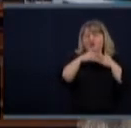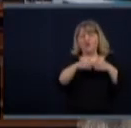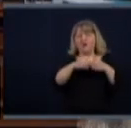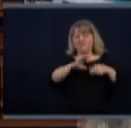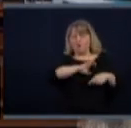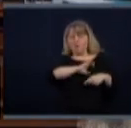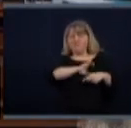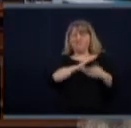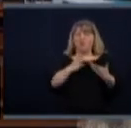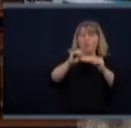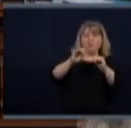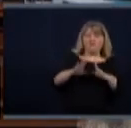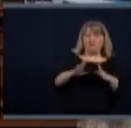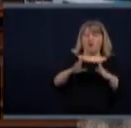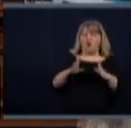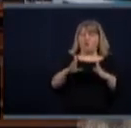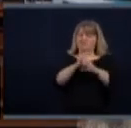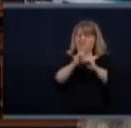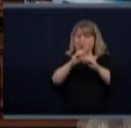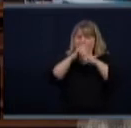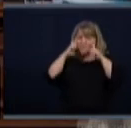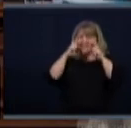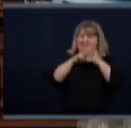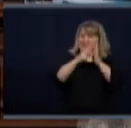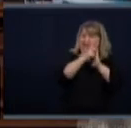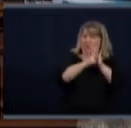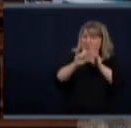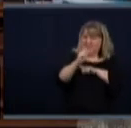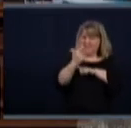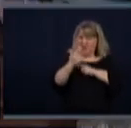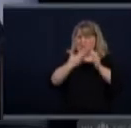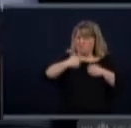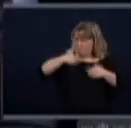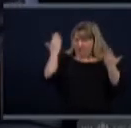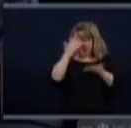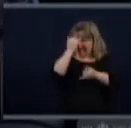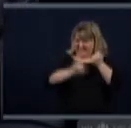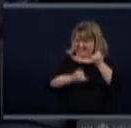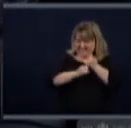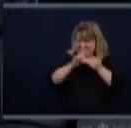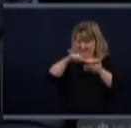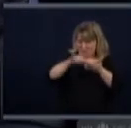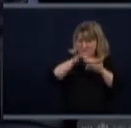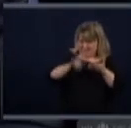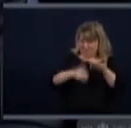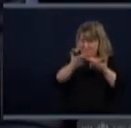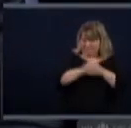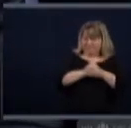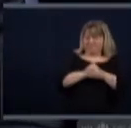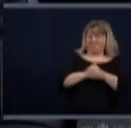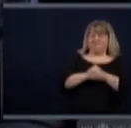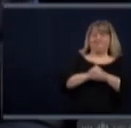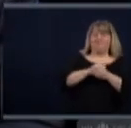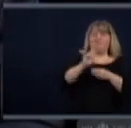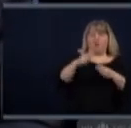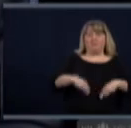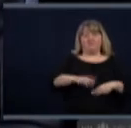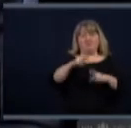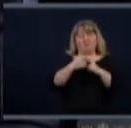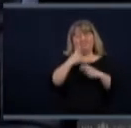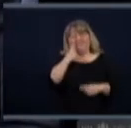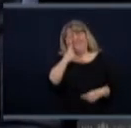le porter? Est-ce que votre loi devient caduque? Ou... Non. Écoutez, il y a une situation qui est exceptionnelle. Les gens vont